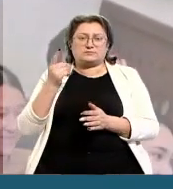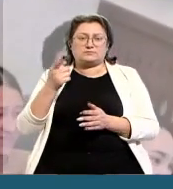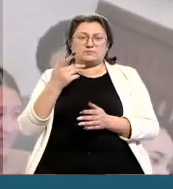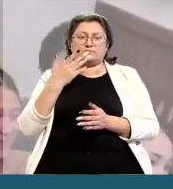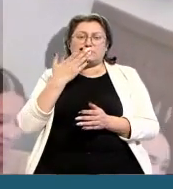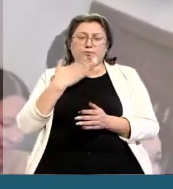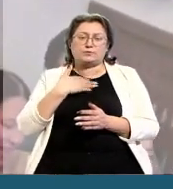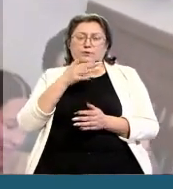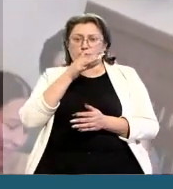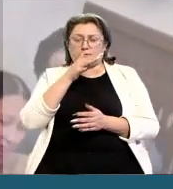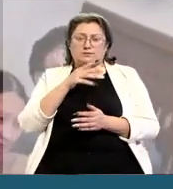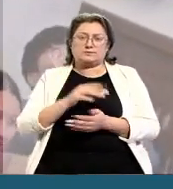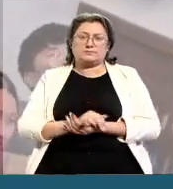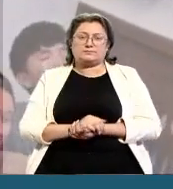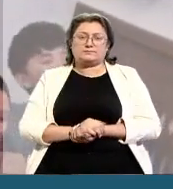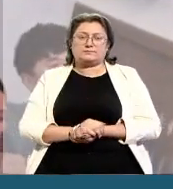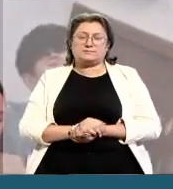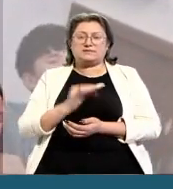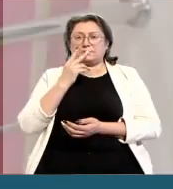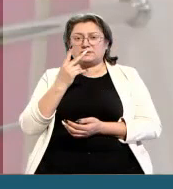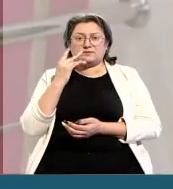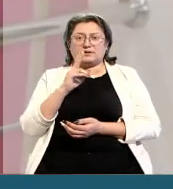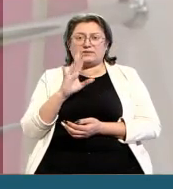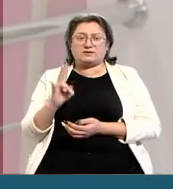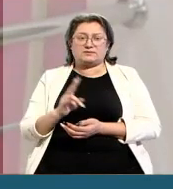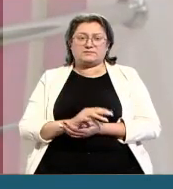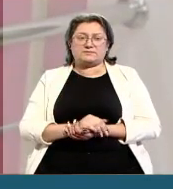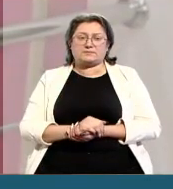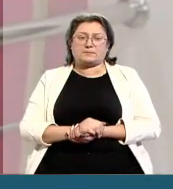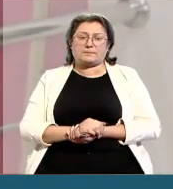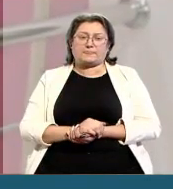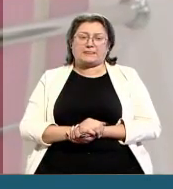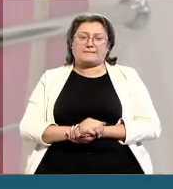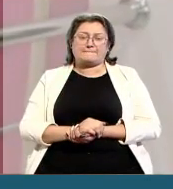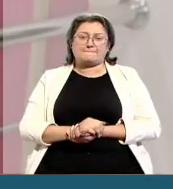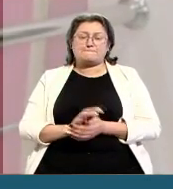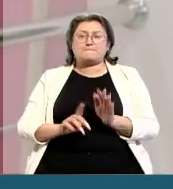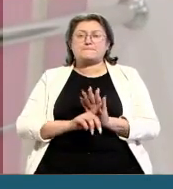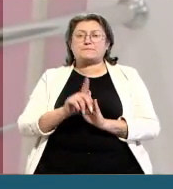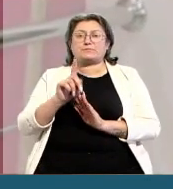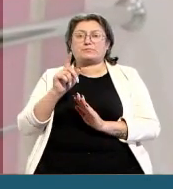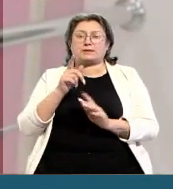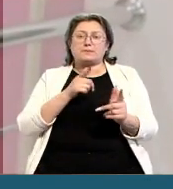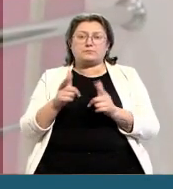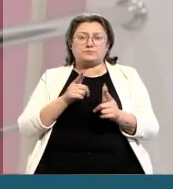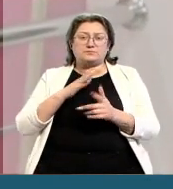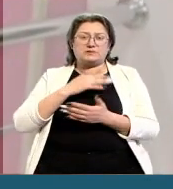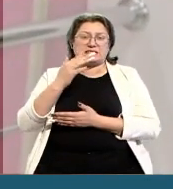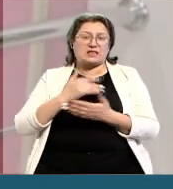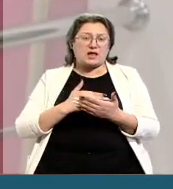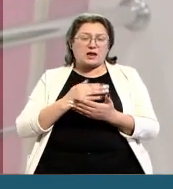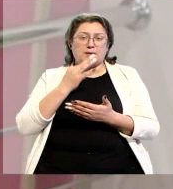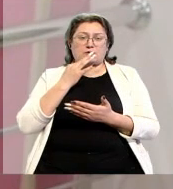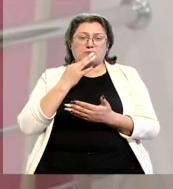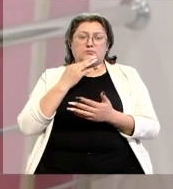атындағы Қостанай өңірлік университетінің намысын қорғауда. Алдымен сценарийді құру басталды, жазу басталды, кейін осы соңғы апта